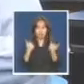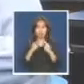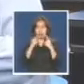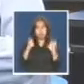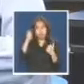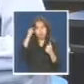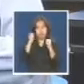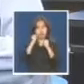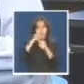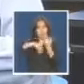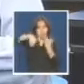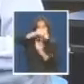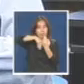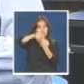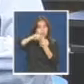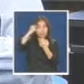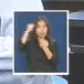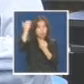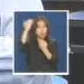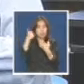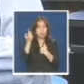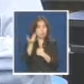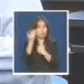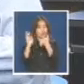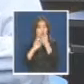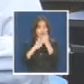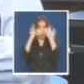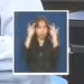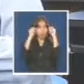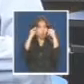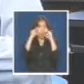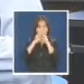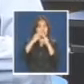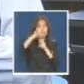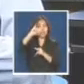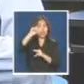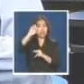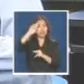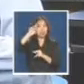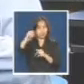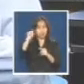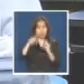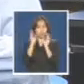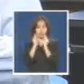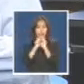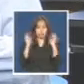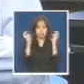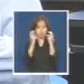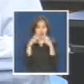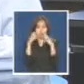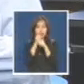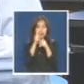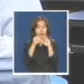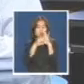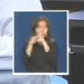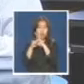รอบคอบนะครับผมก็ได้ขอให้ท่านรองนายกรัฐมนตรีไตรรงค์สุวรรณคีรีนะครับได้ประชุมหน่วยงานที่เกี่ยวข้องนะครับเพื่อที่จะนำเสนอเ